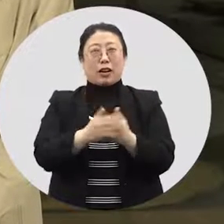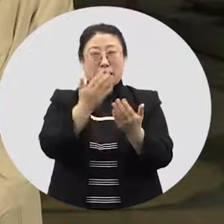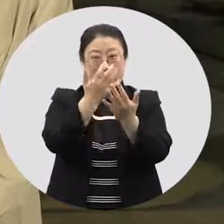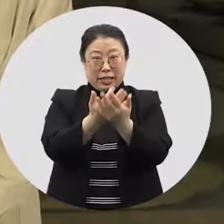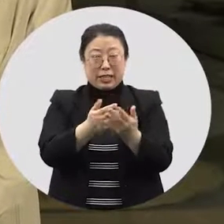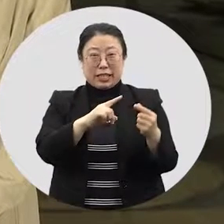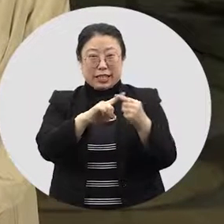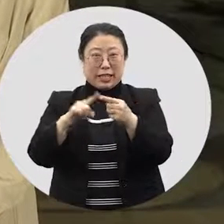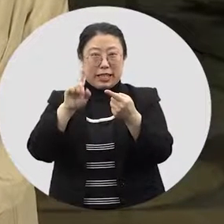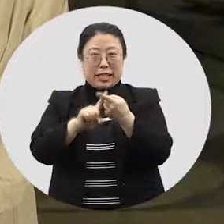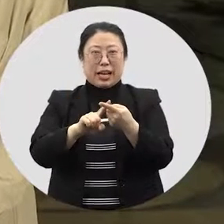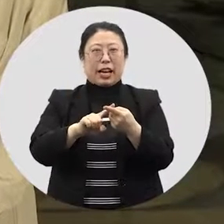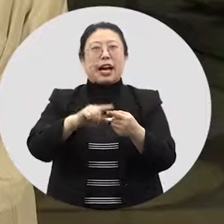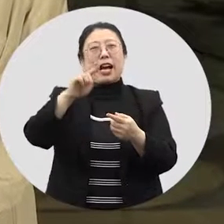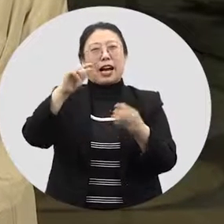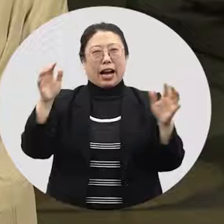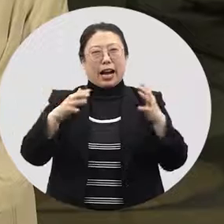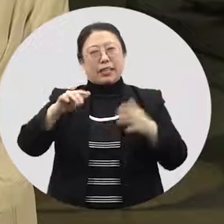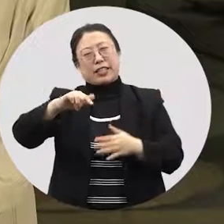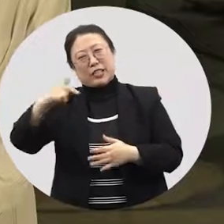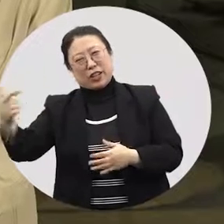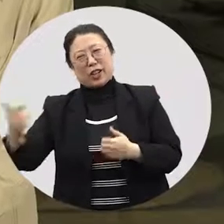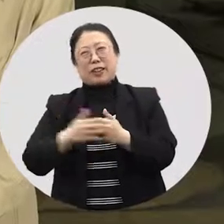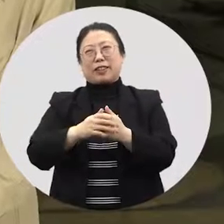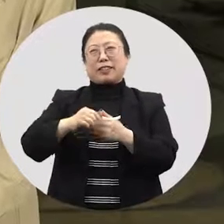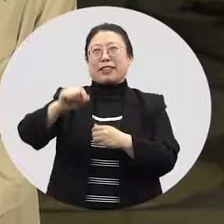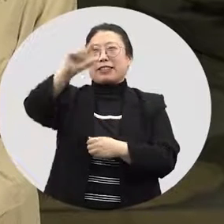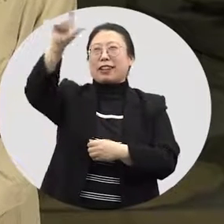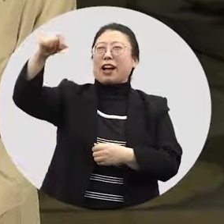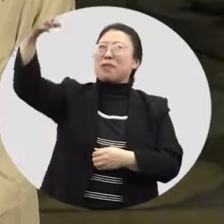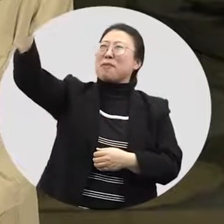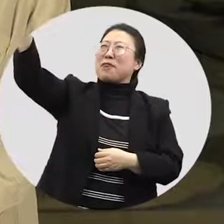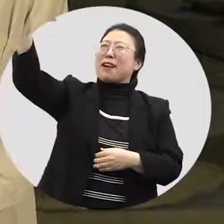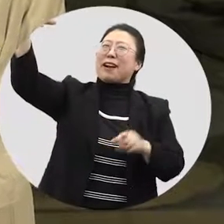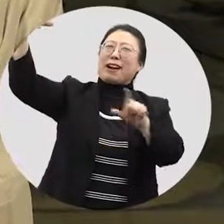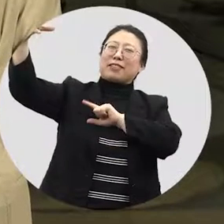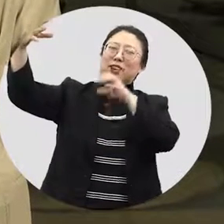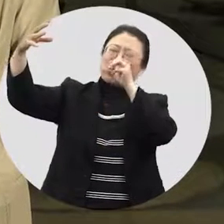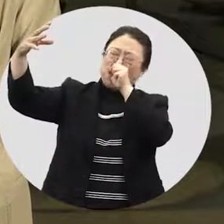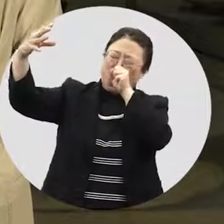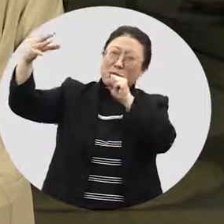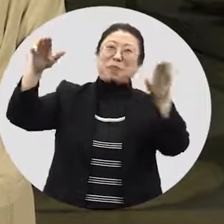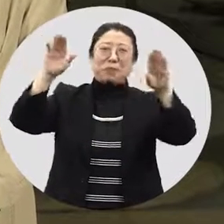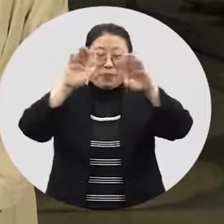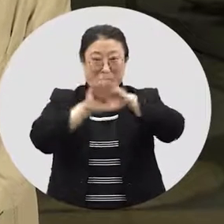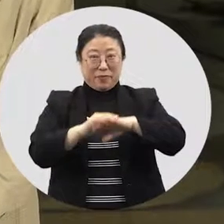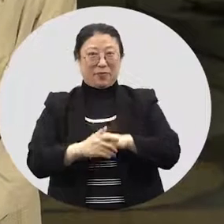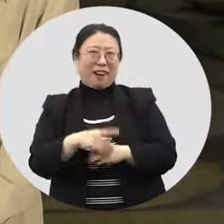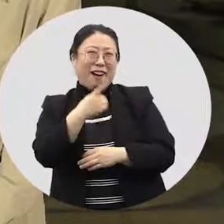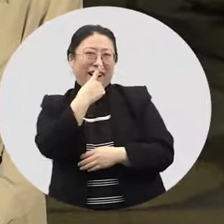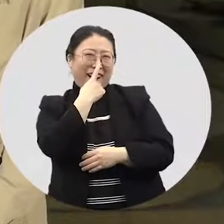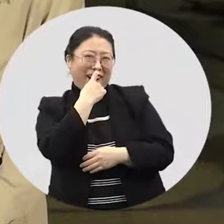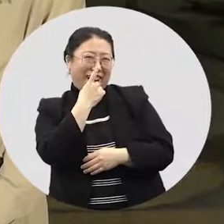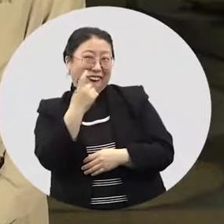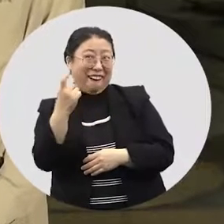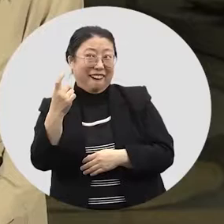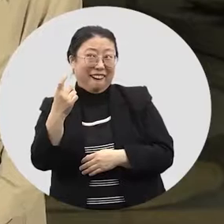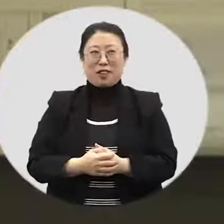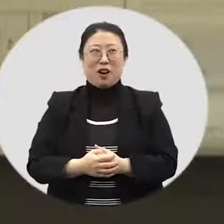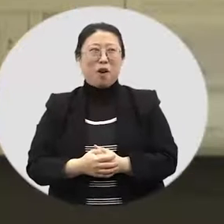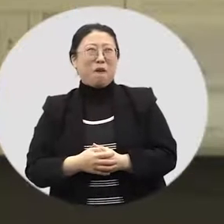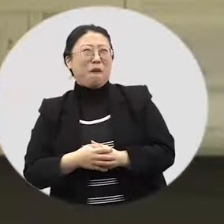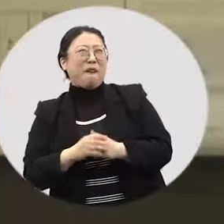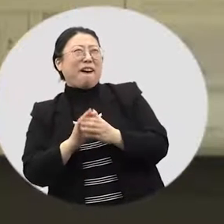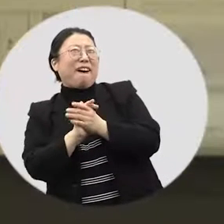그대로 풀이하면 가을 저녁 가을 달빛이 가장 좋은 밤이라는 뜻이기도 해요 낭만적이죠